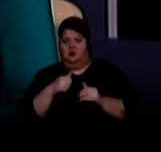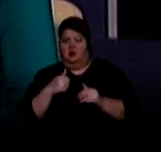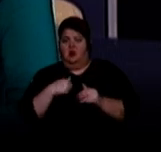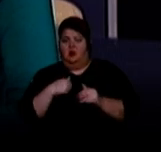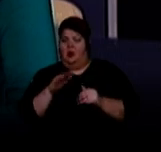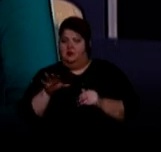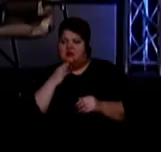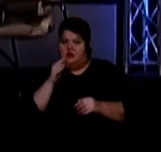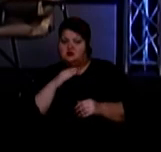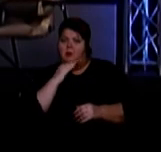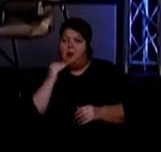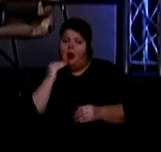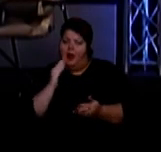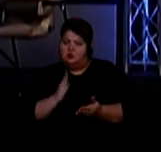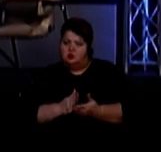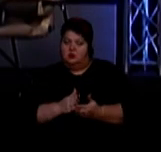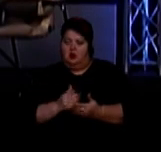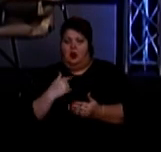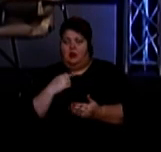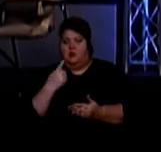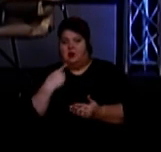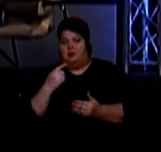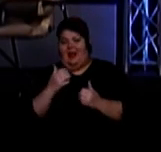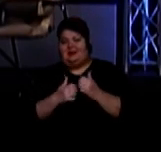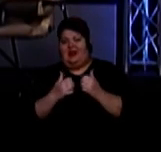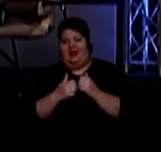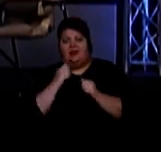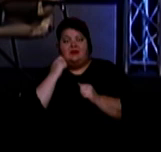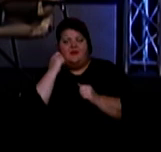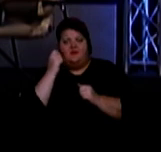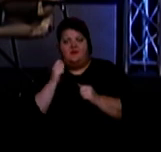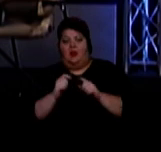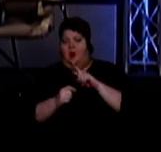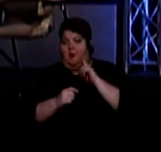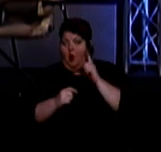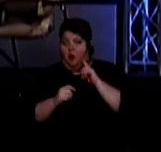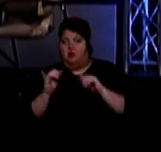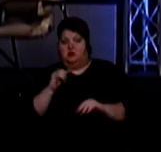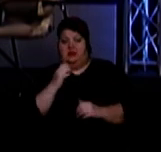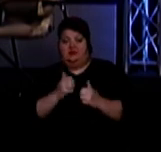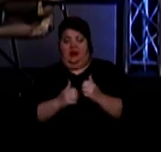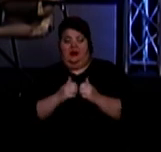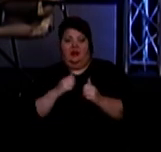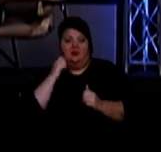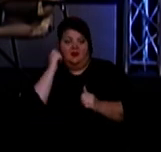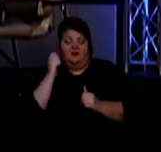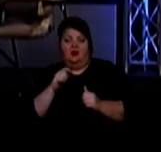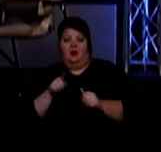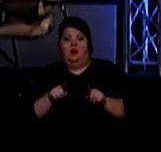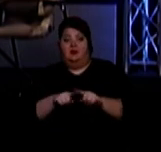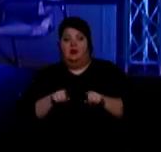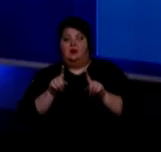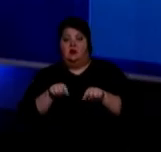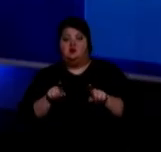їх дуже багато. Я б відзначив би середній вік зараз. От молодь і середній вік. Якраз то, що